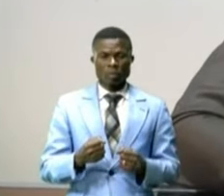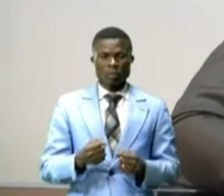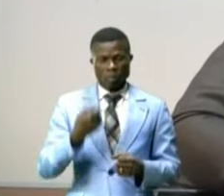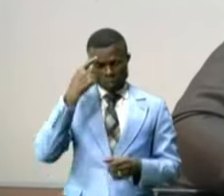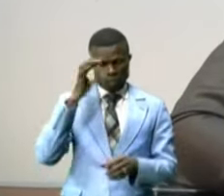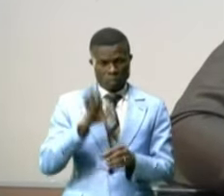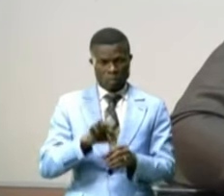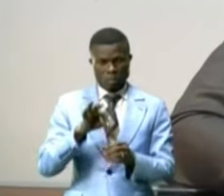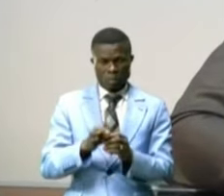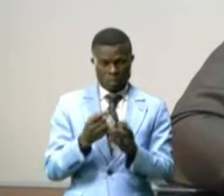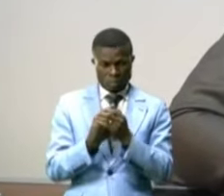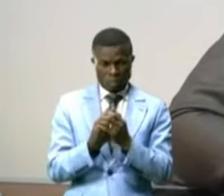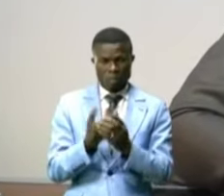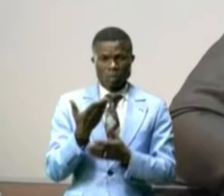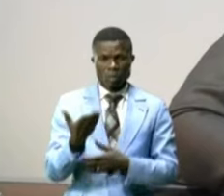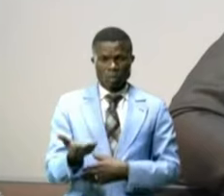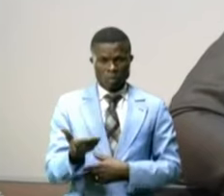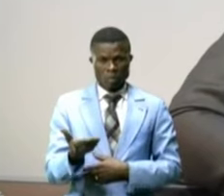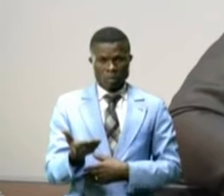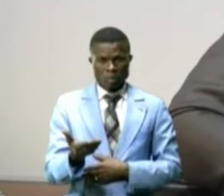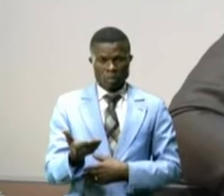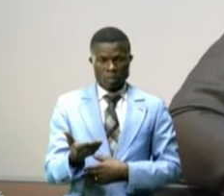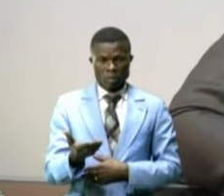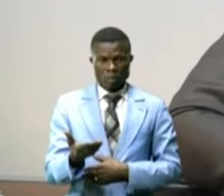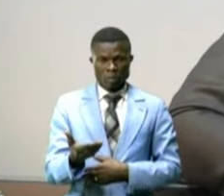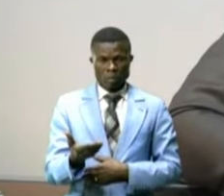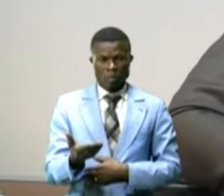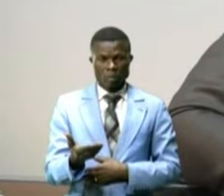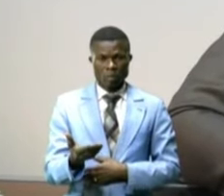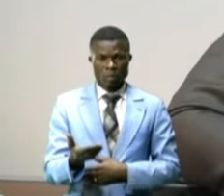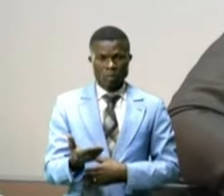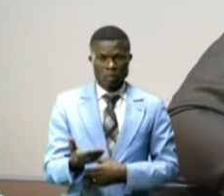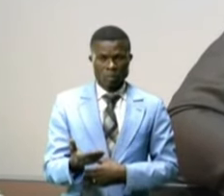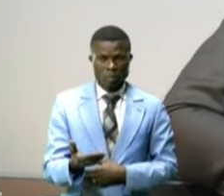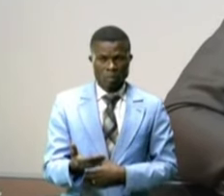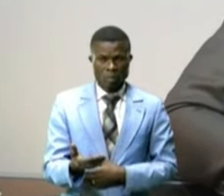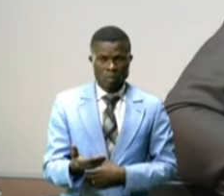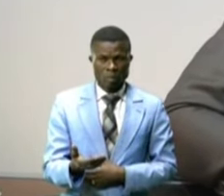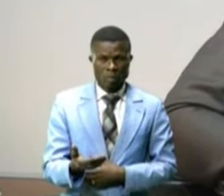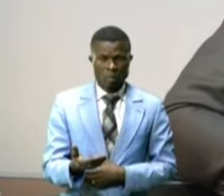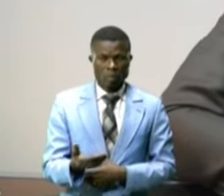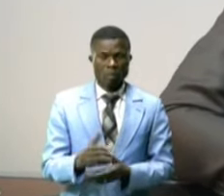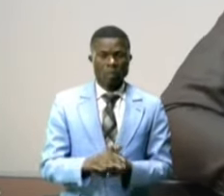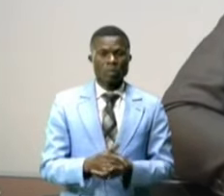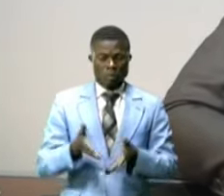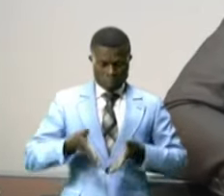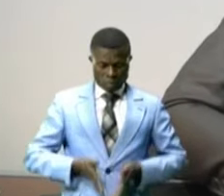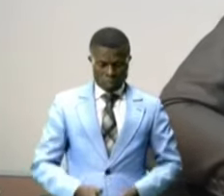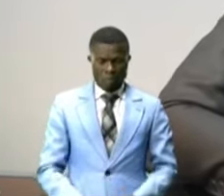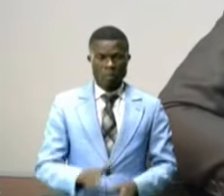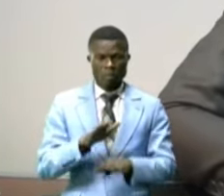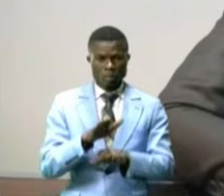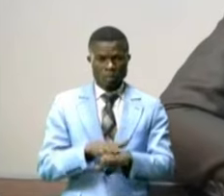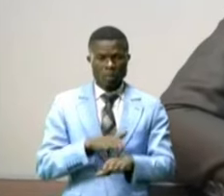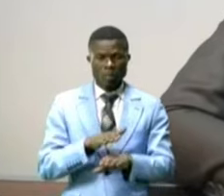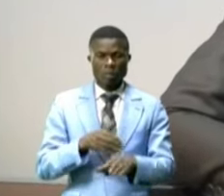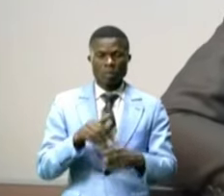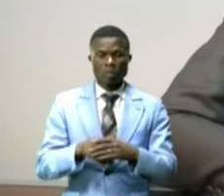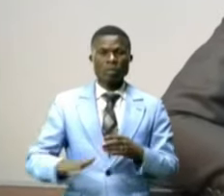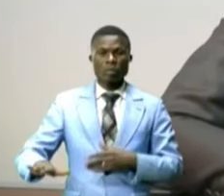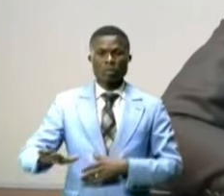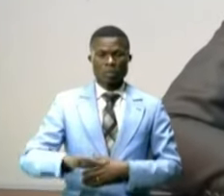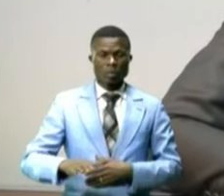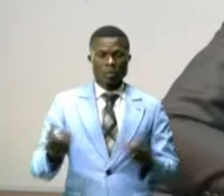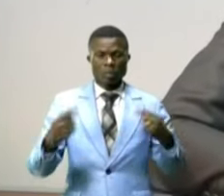élections qui sont en train d'arriver. Un regain d'espoir est en train de renaître auprès de cette population